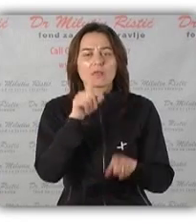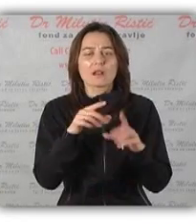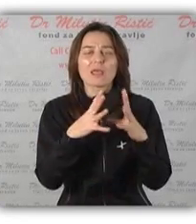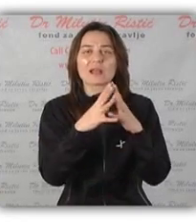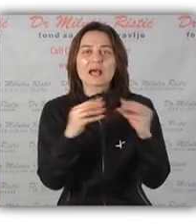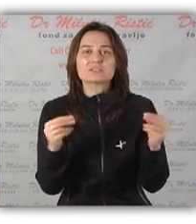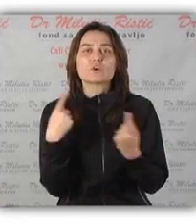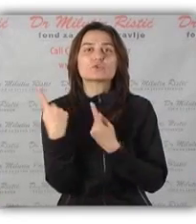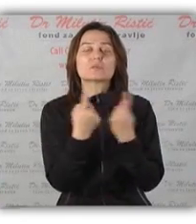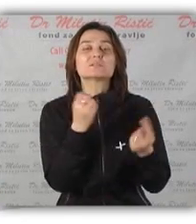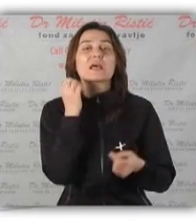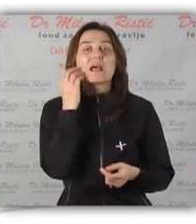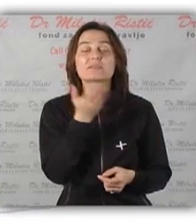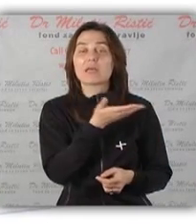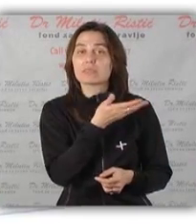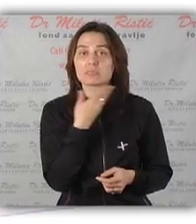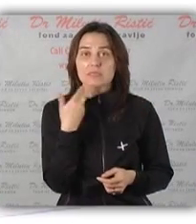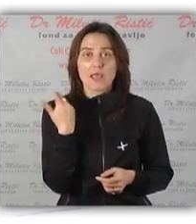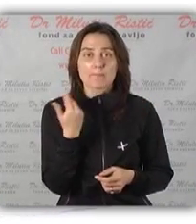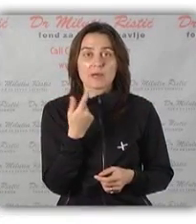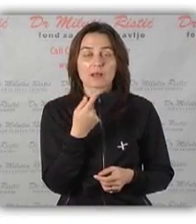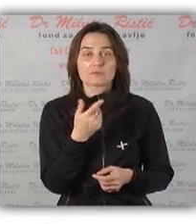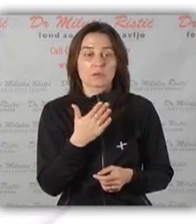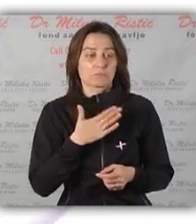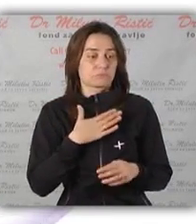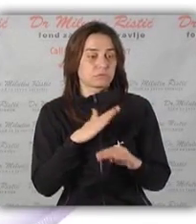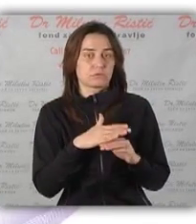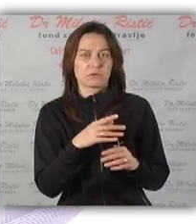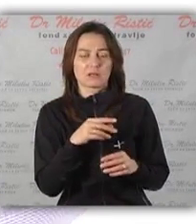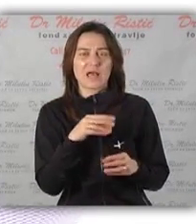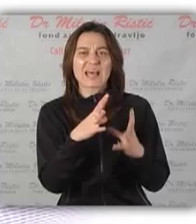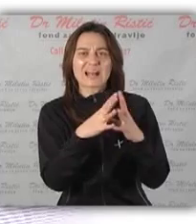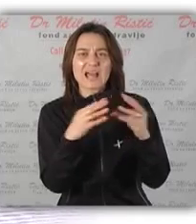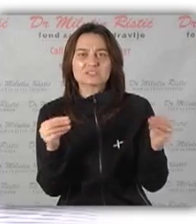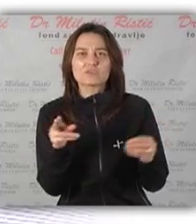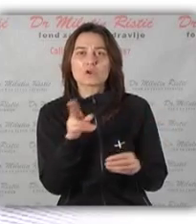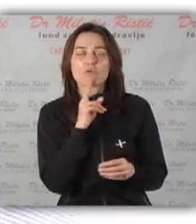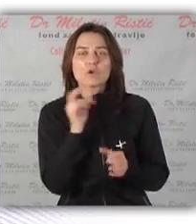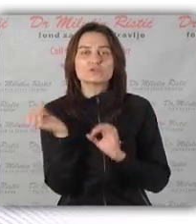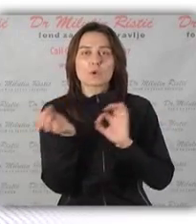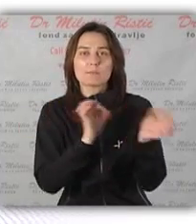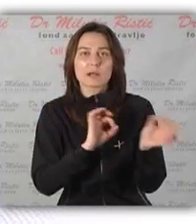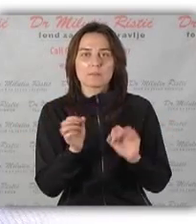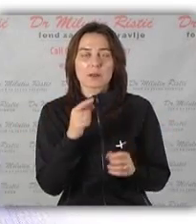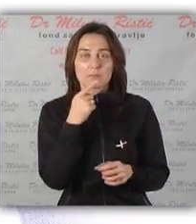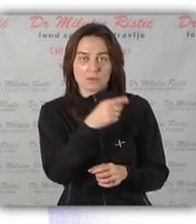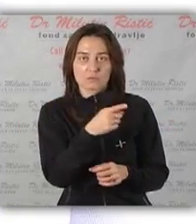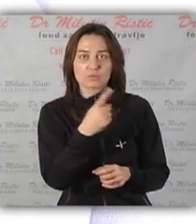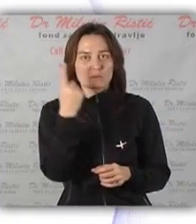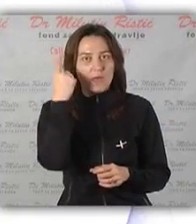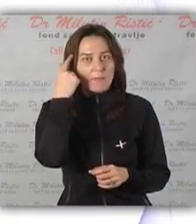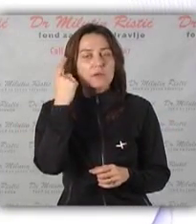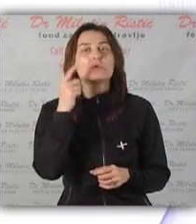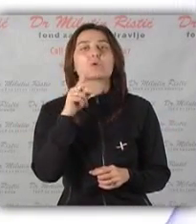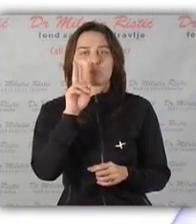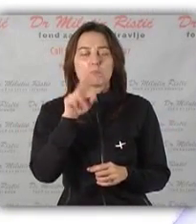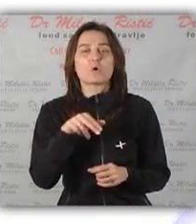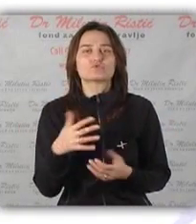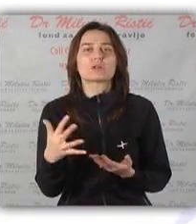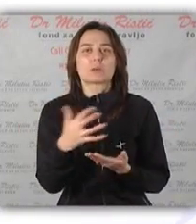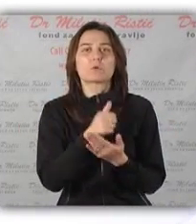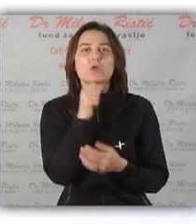slanim rastvorima. U situaciji kad nemate pri ruci slane rastvore koji su pripremljeni za tu namenu, dobro